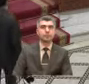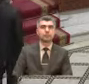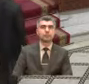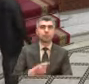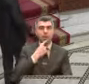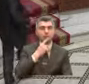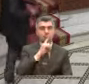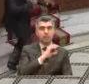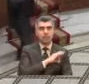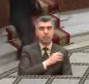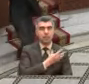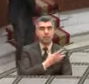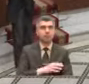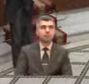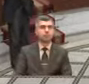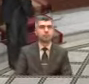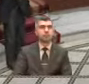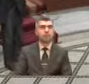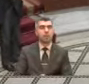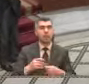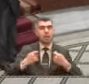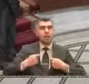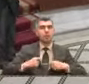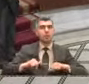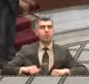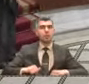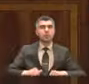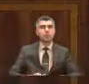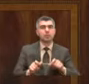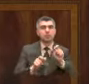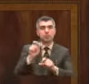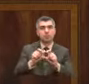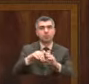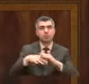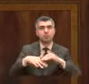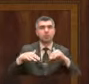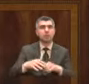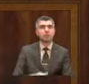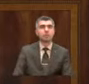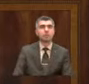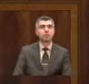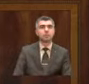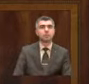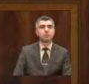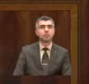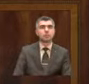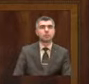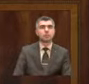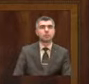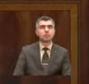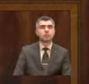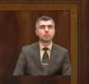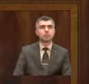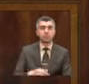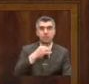بسم الله الرحمن الرحيم. السيدة الرئيسة، السيد الوزير، سيدات والسادة النواب المحترمين، عندما نتحدث